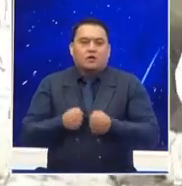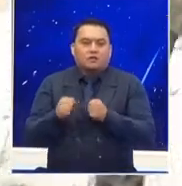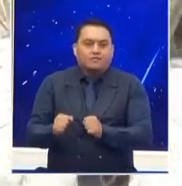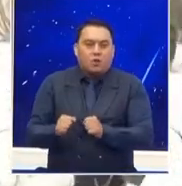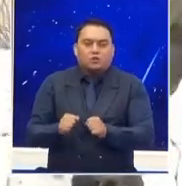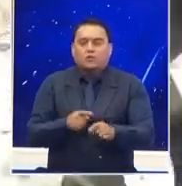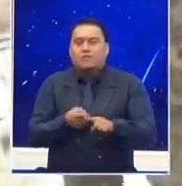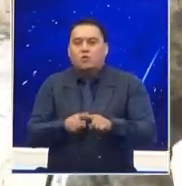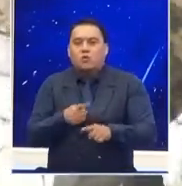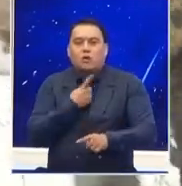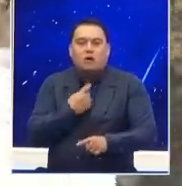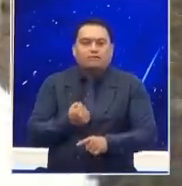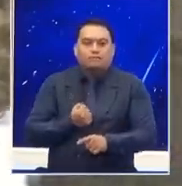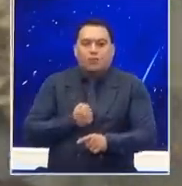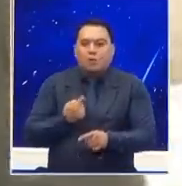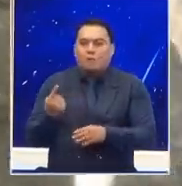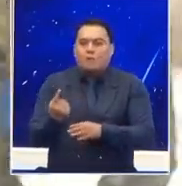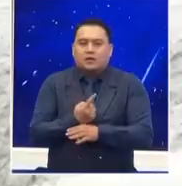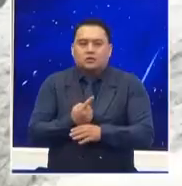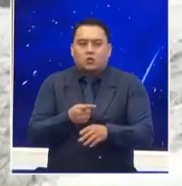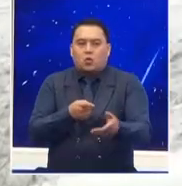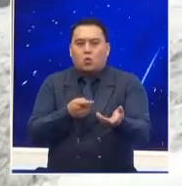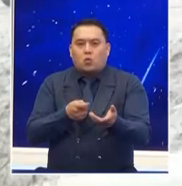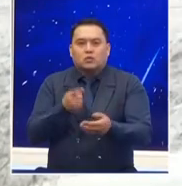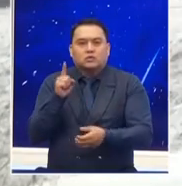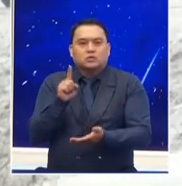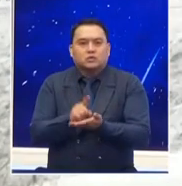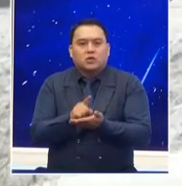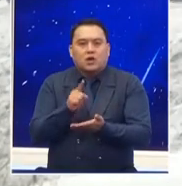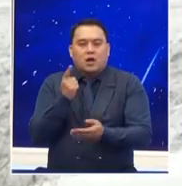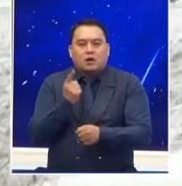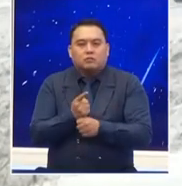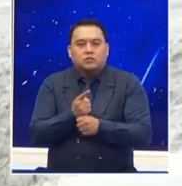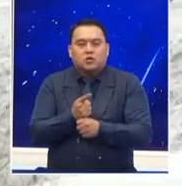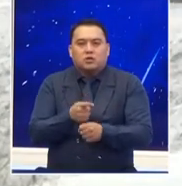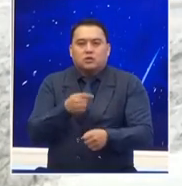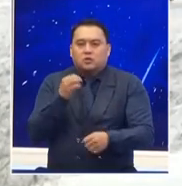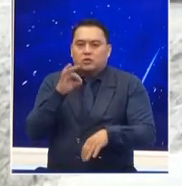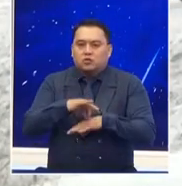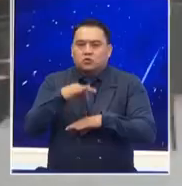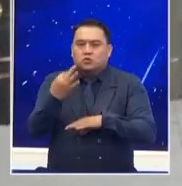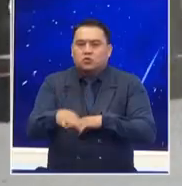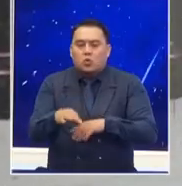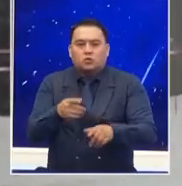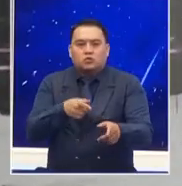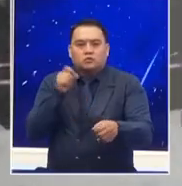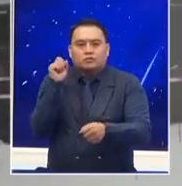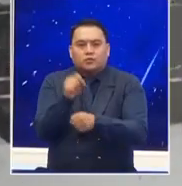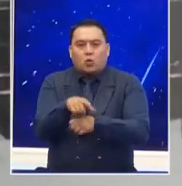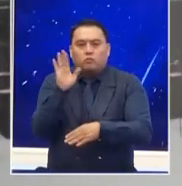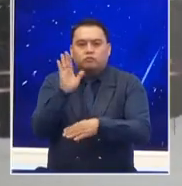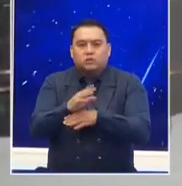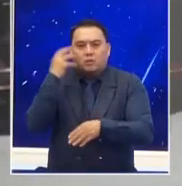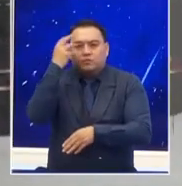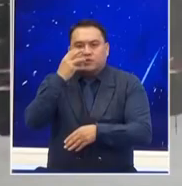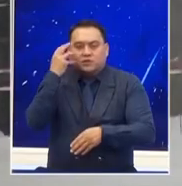керек, бітімгершілер еш уақытта бірінші болып оқ атпауы тиіс. Қару тек қатаң бұйрық негізінде қолданылады. Сондықтан